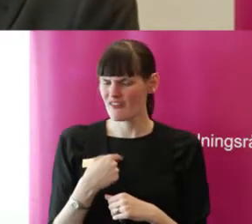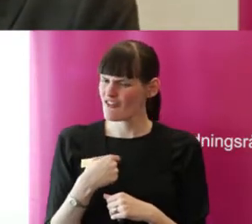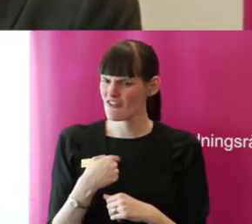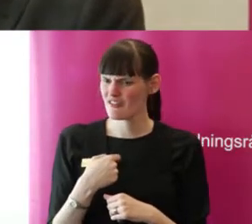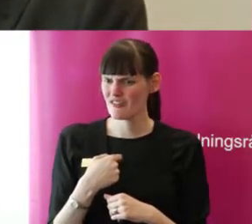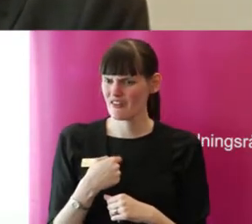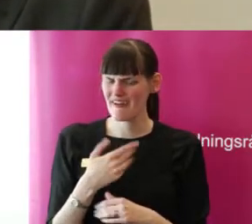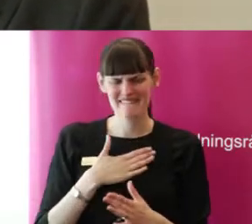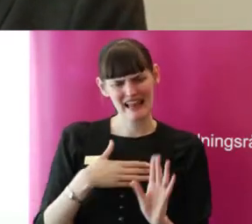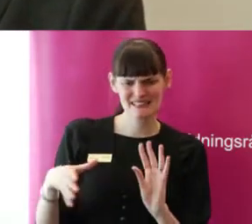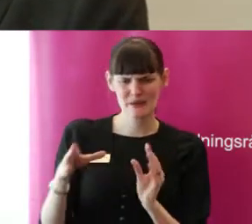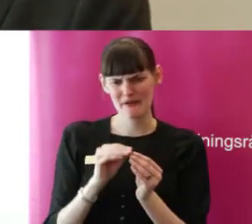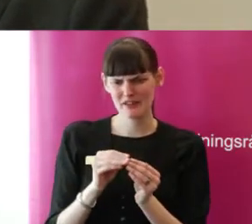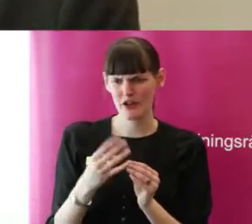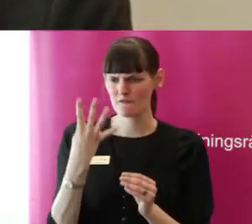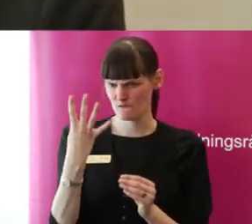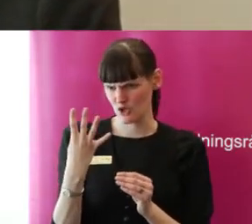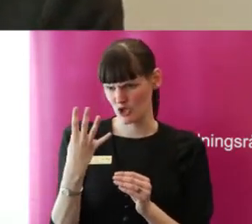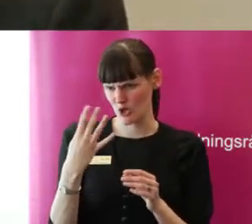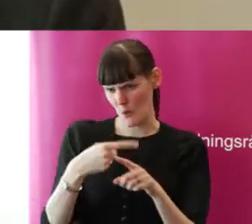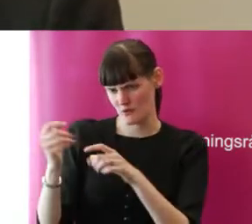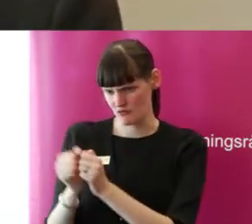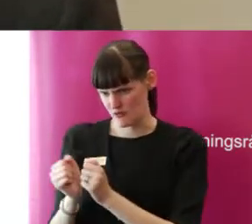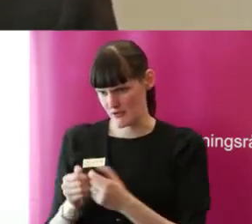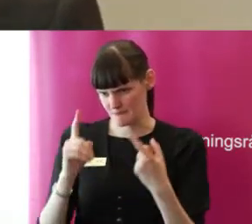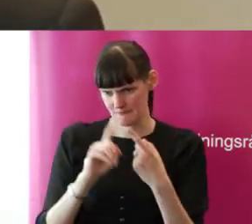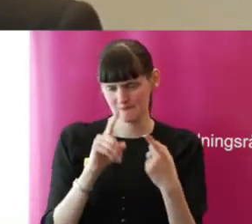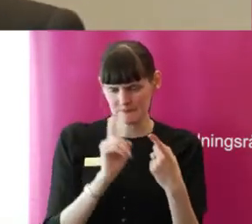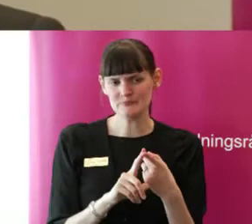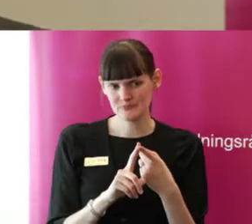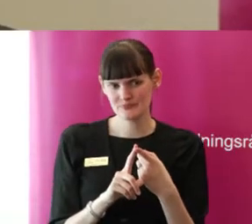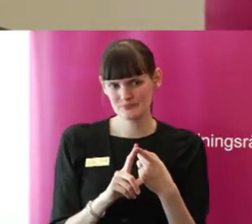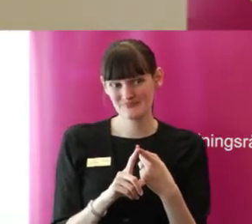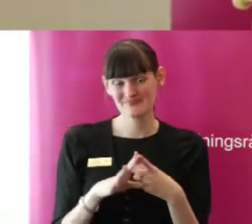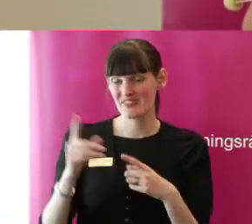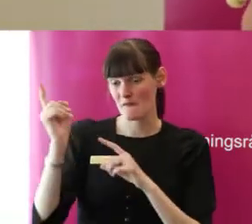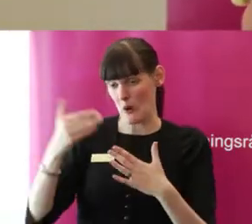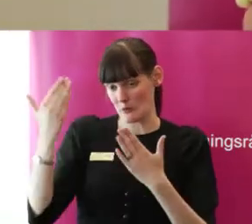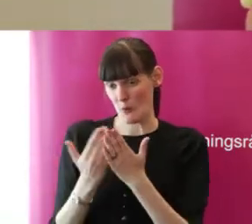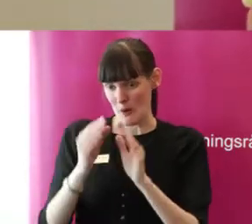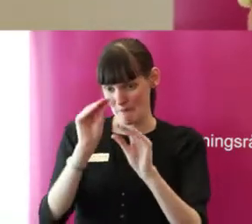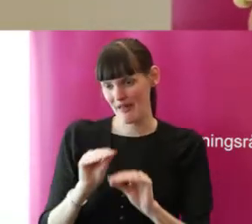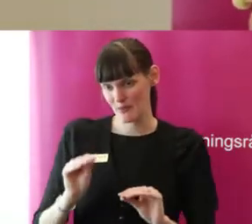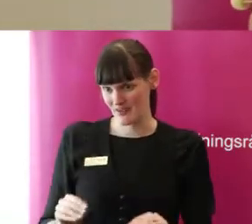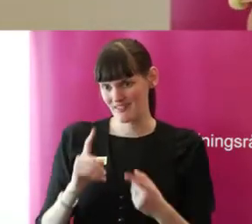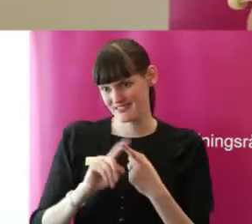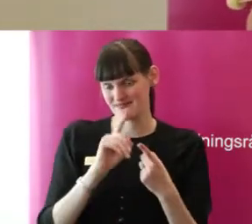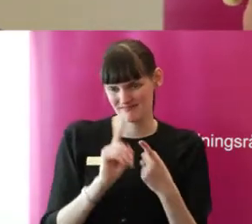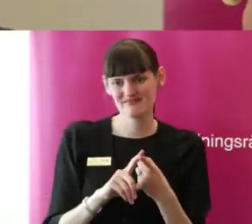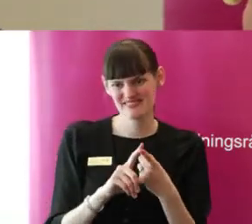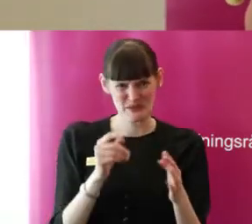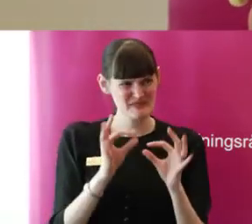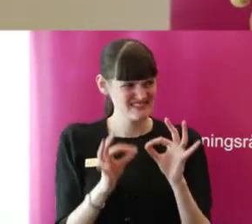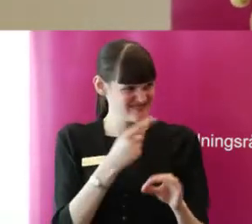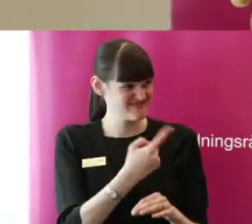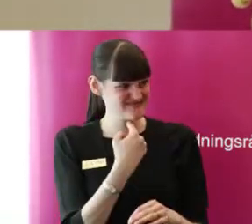Jag skulle vilja sammanfatta det med 4 olika saker. För det första, själva folkhögskolepedagogiken. Och det är precis det som vi